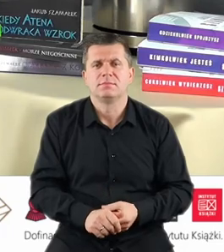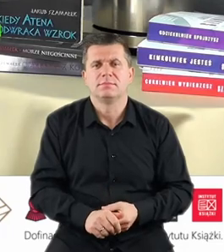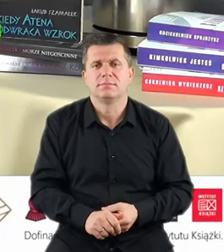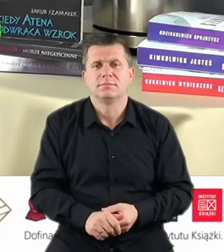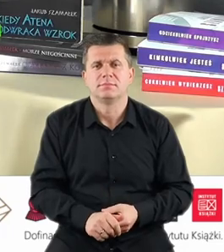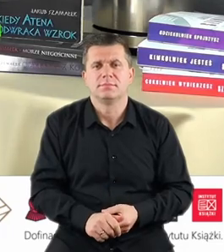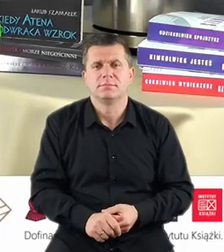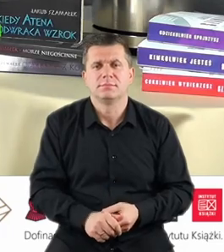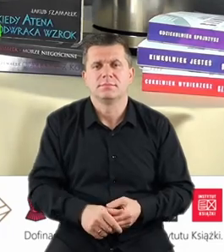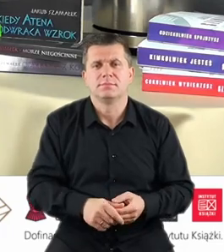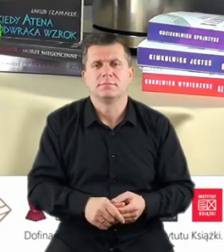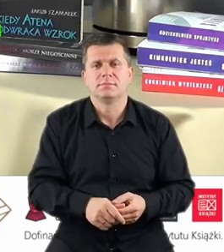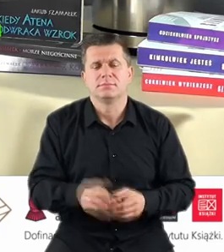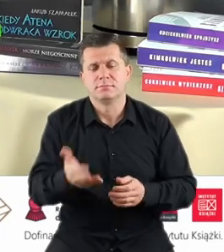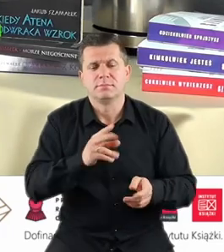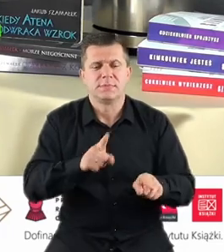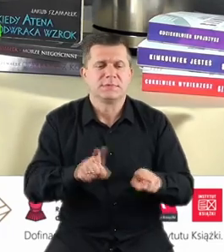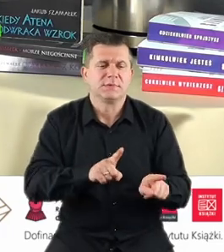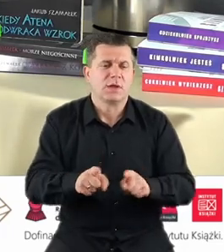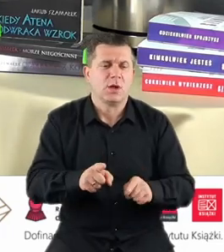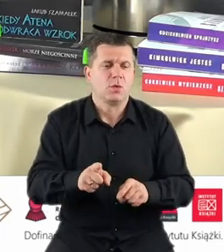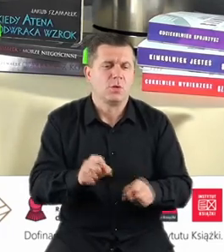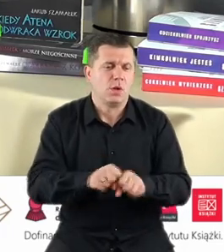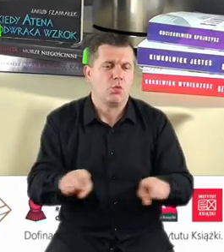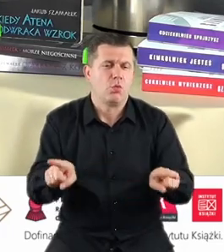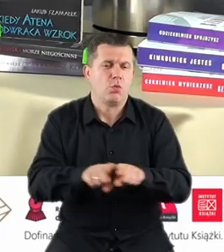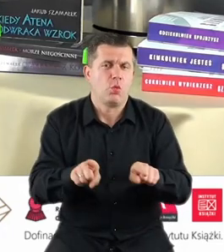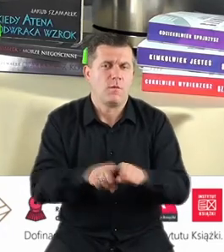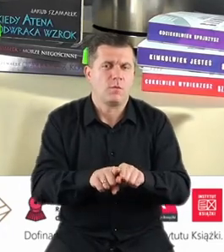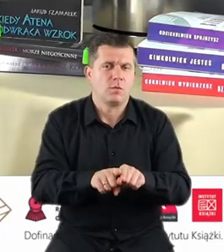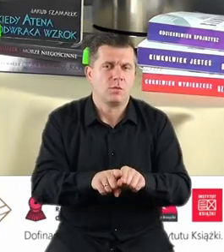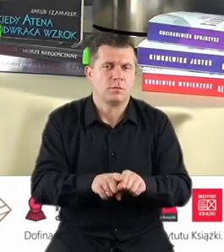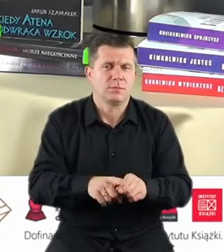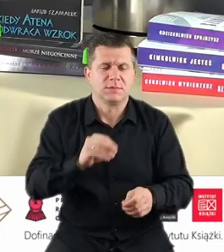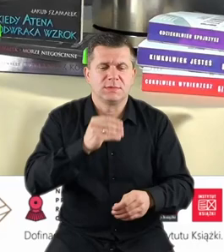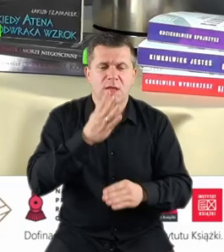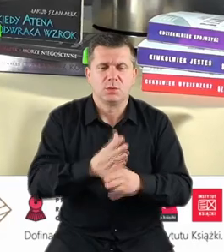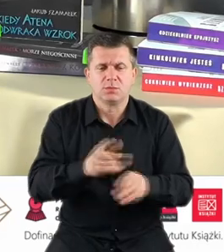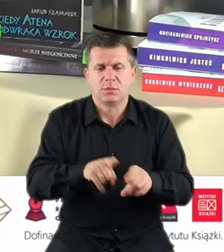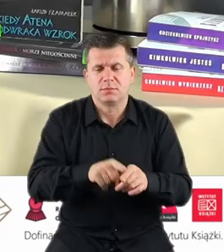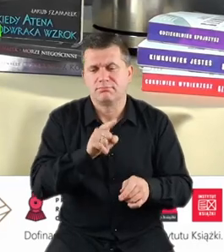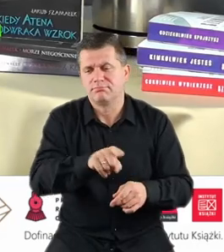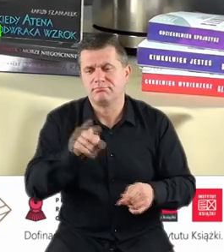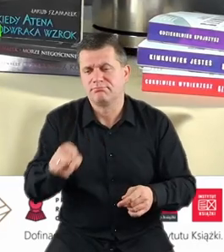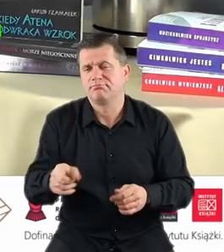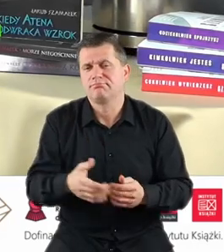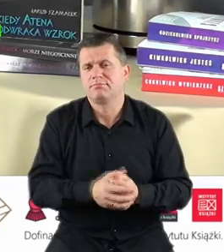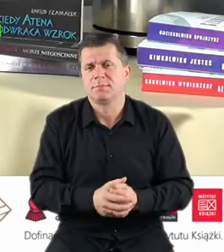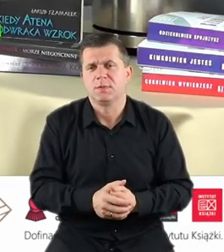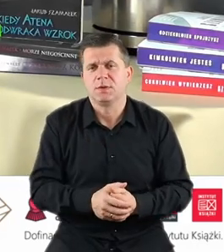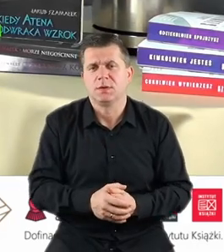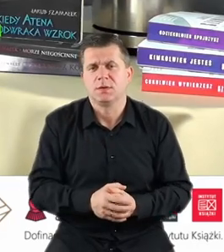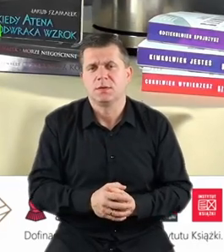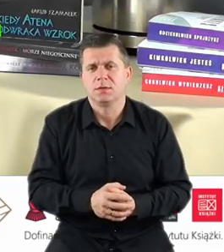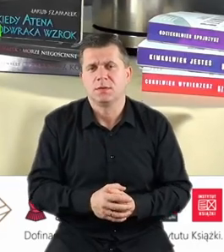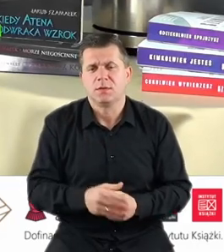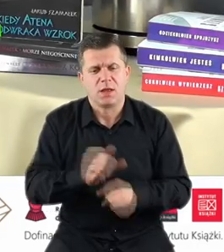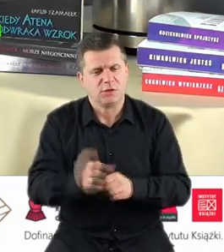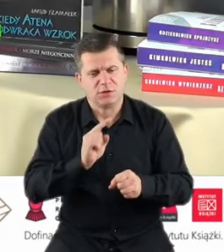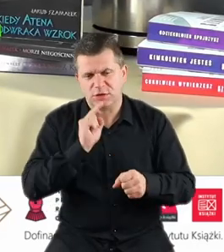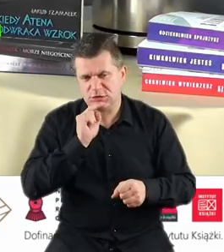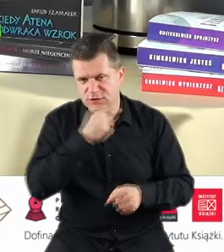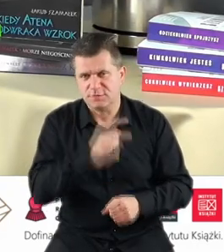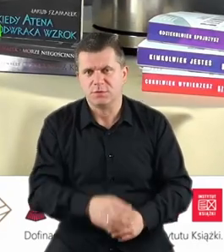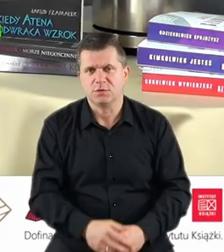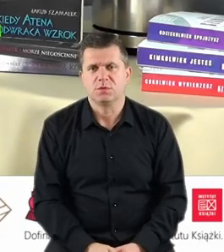jest to stawianie znaku równości, że od Tak, homoseksualizmu do pedofilii nie jest rzeczywiście. daleko. To jest okropnie, po prostu krzywdzące i po